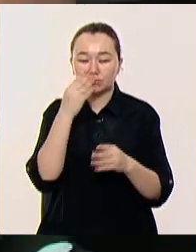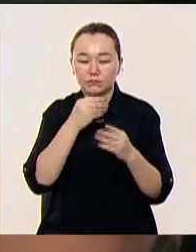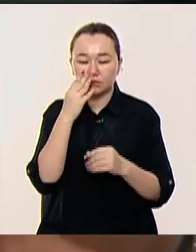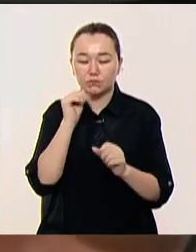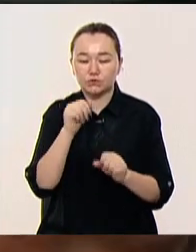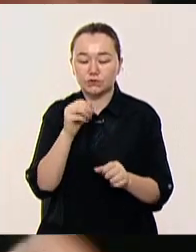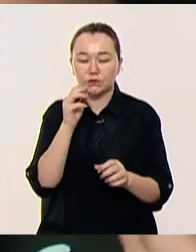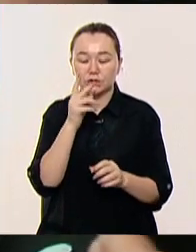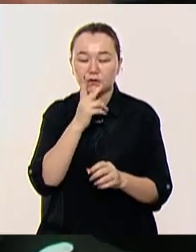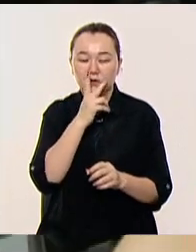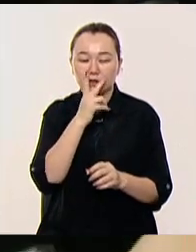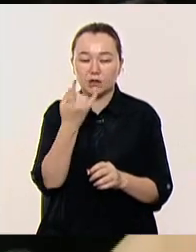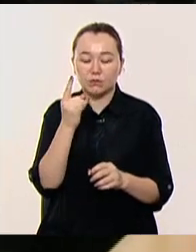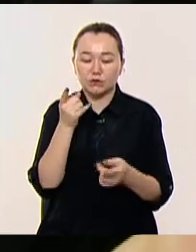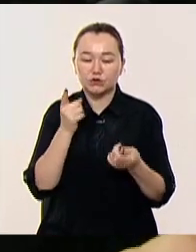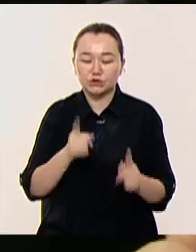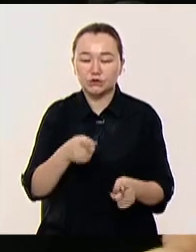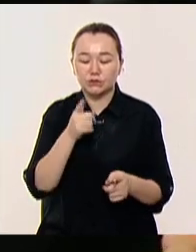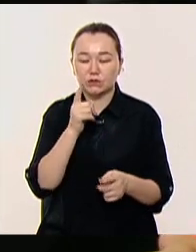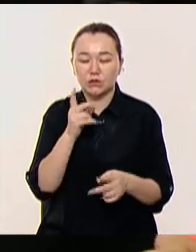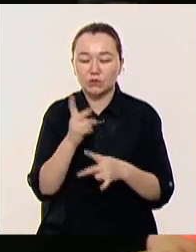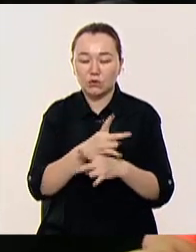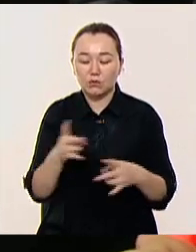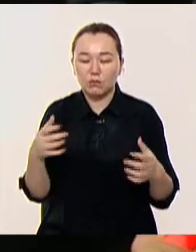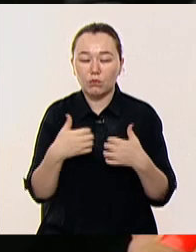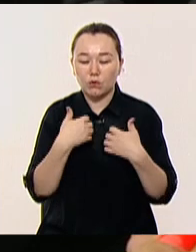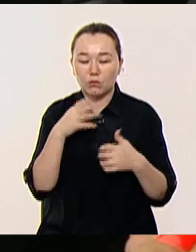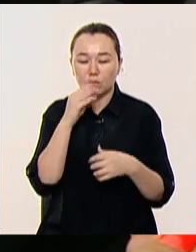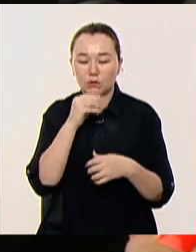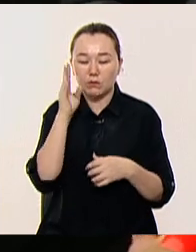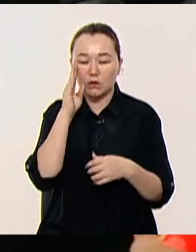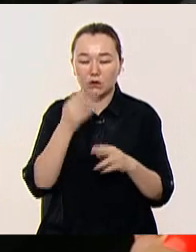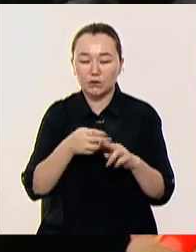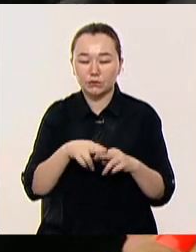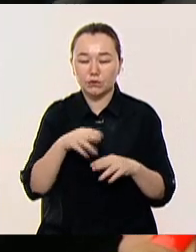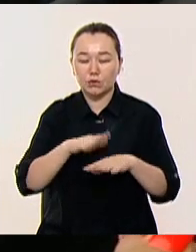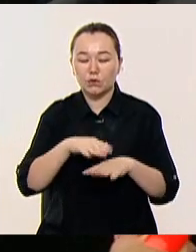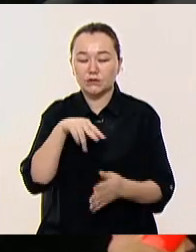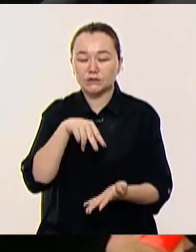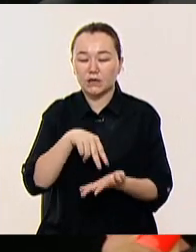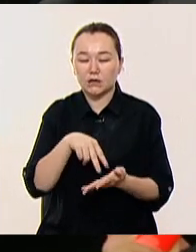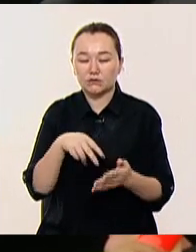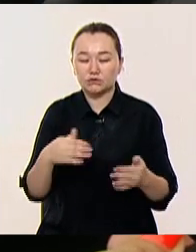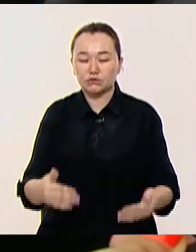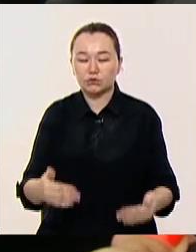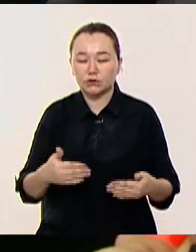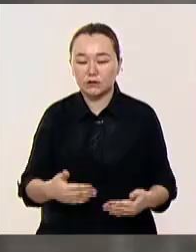не заметить, ну, ребенка. На трассе пугает ночью, когда едешь, мальчик как будто раздетый стоит, в шортах